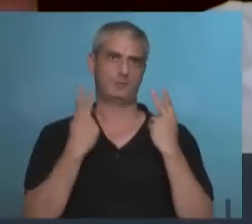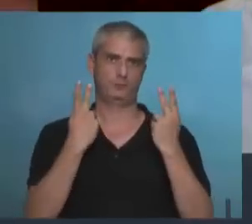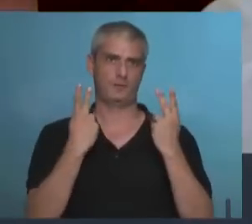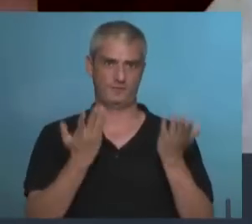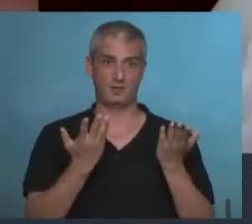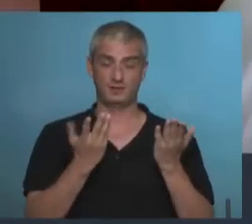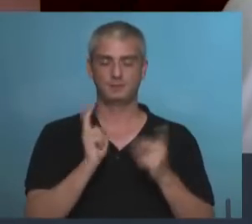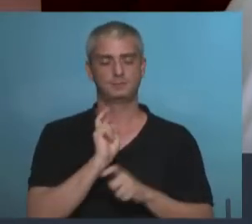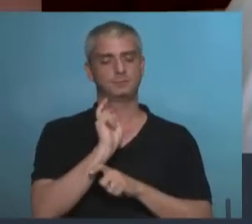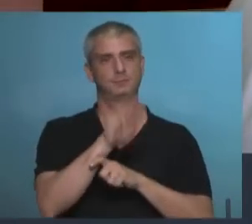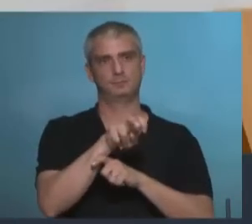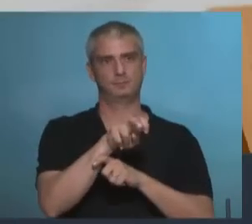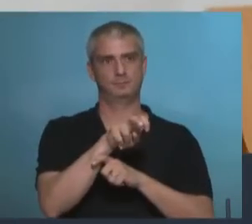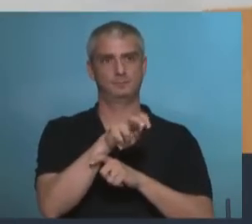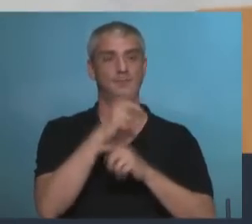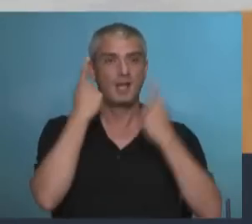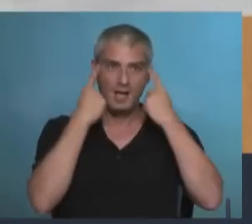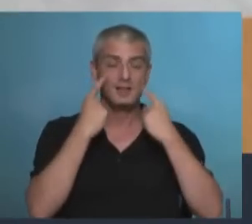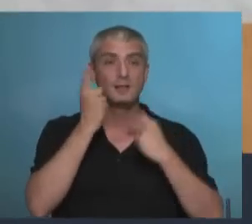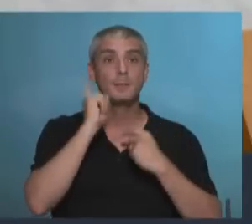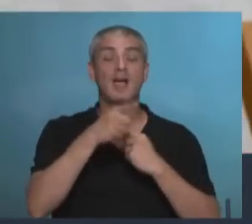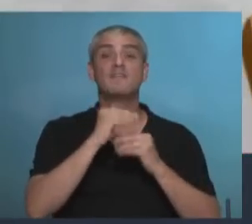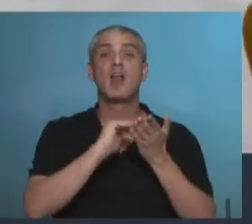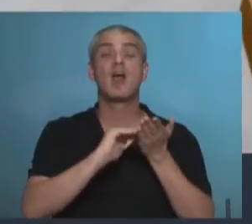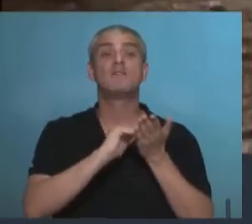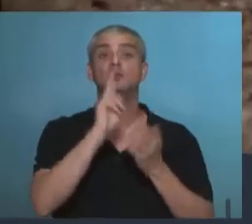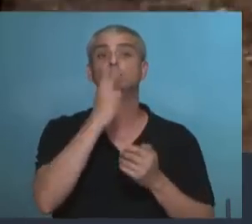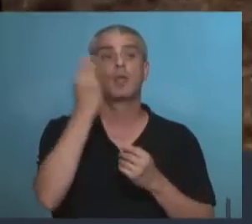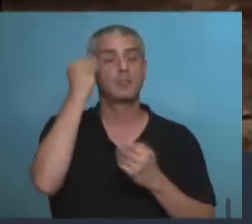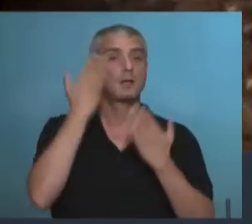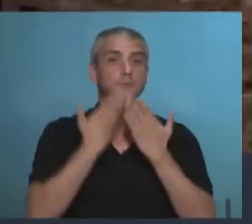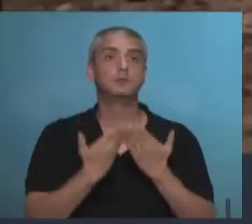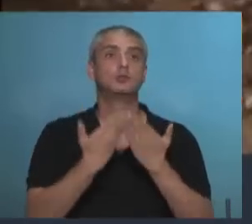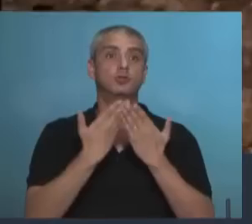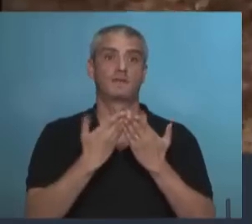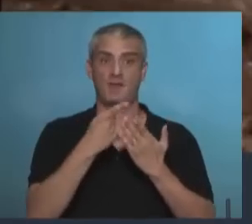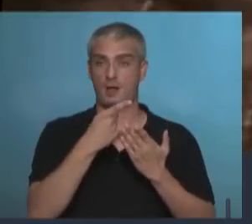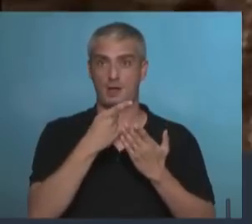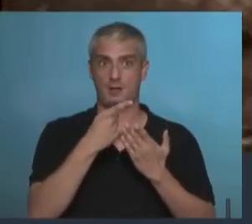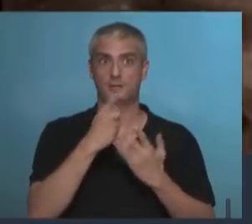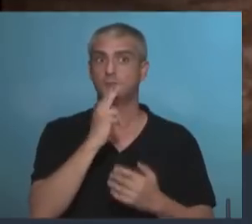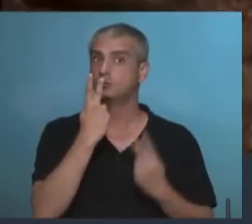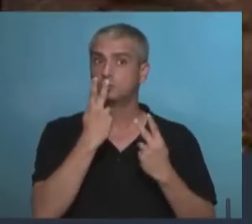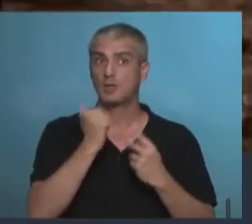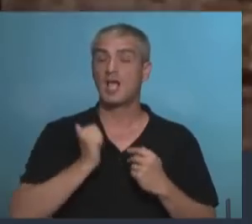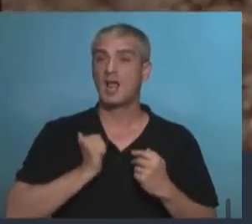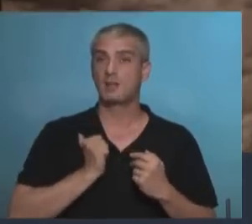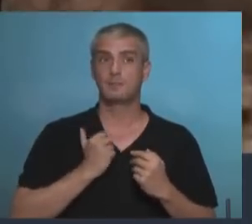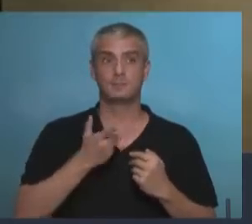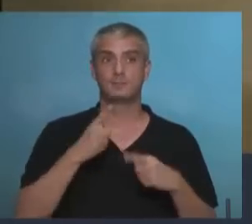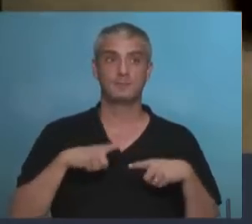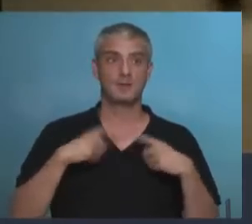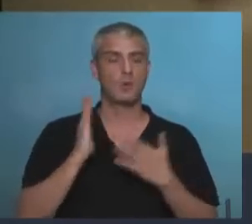כרטיס הכניסה לפלוגה חרדית מחייב לפחות שנתיים בישיבה חרדית. המשמעות היא חיילים שקיבלו